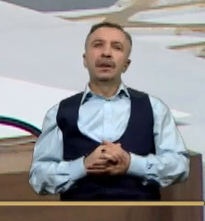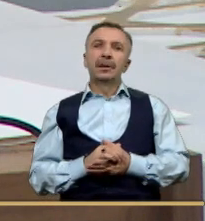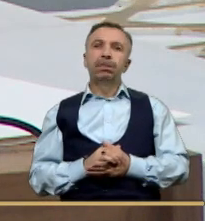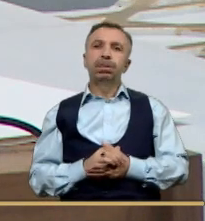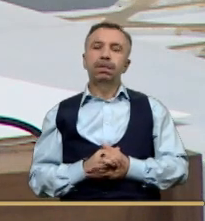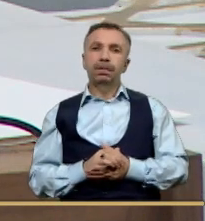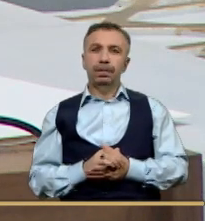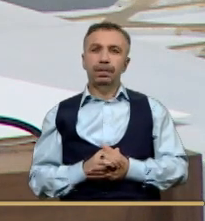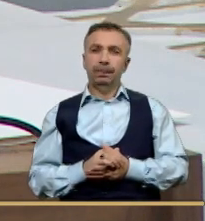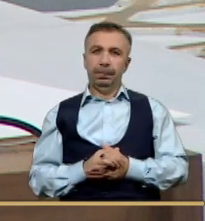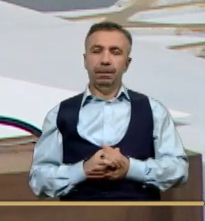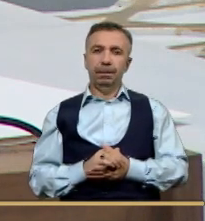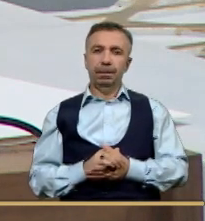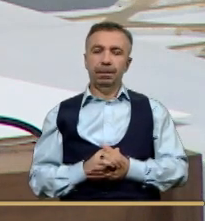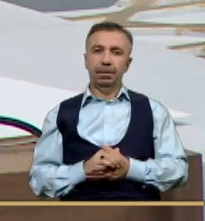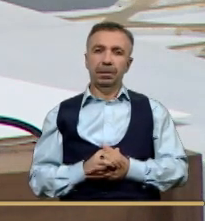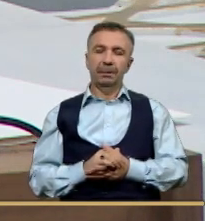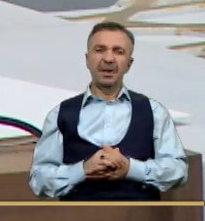Bir tek şiddet,